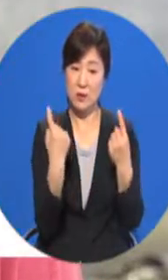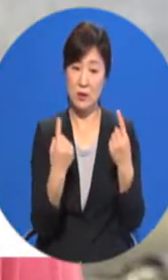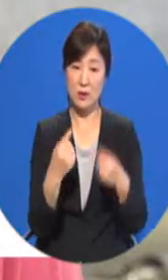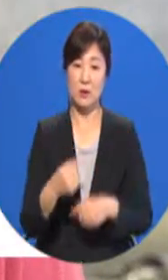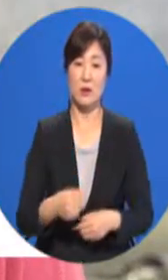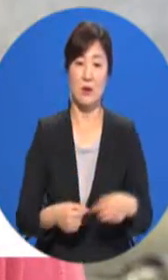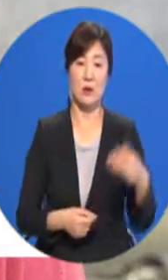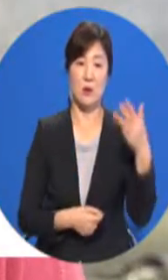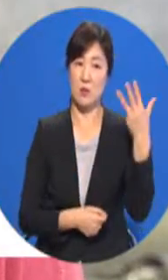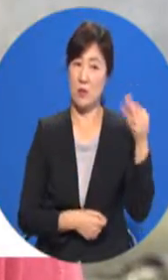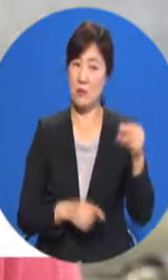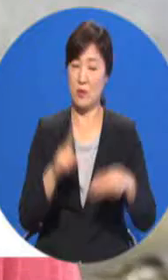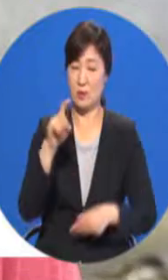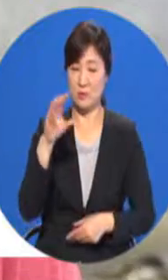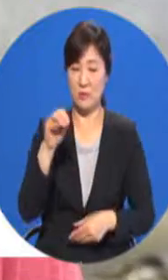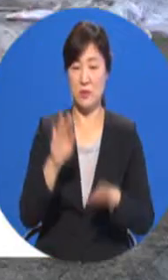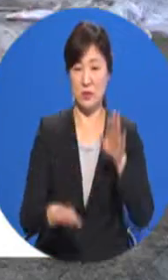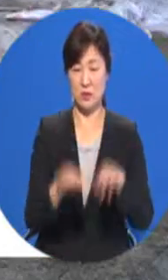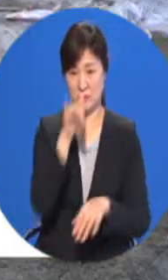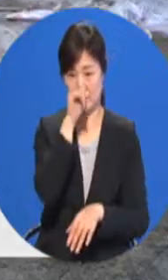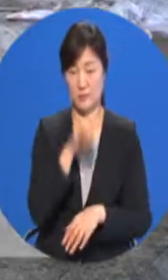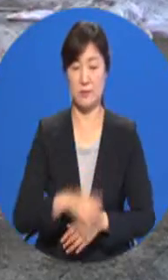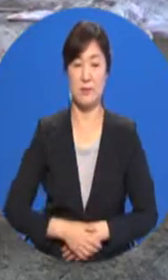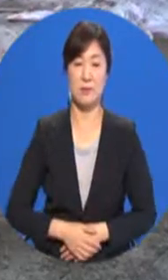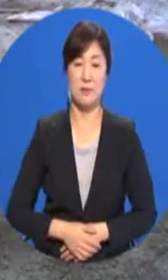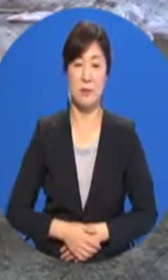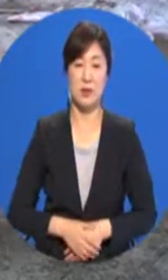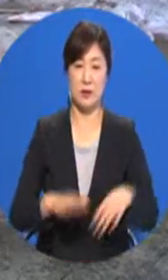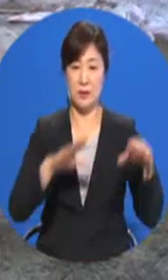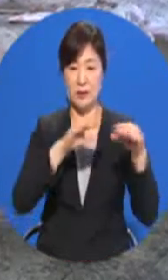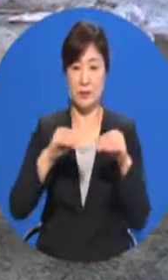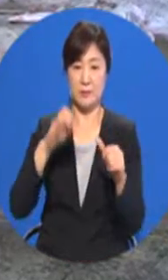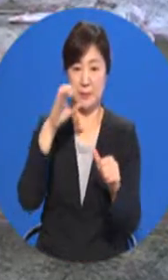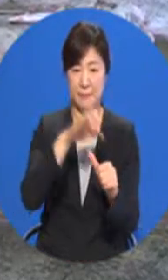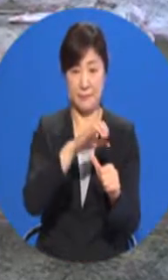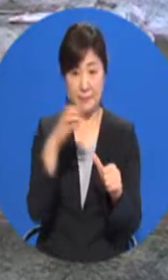8, 9만 원, 10만 원까지 차이 나는 것 같아요. 금어기가 끝난